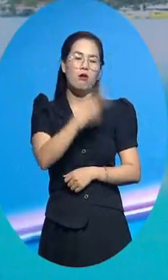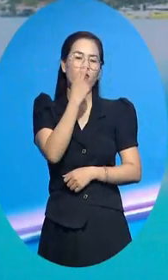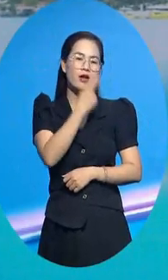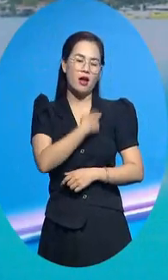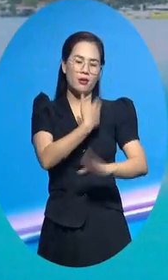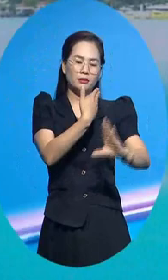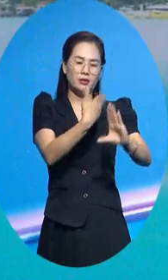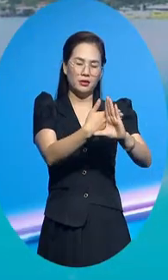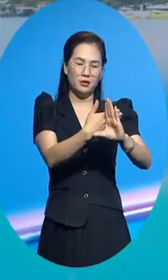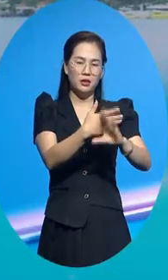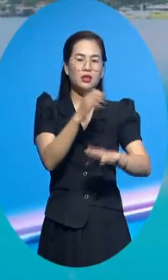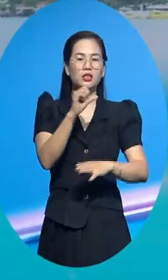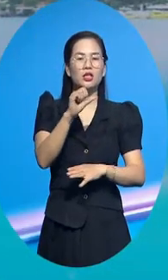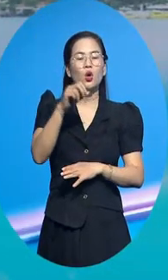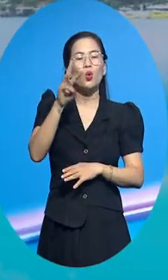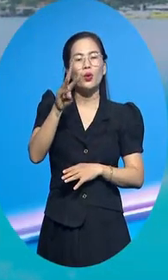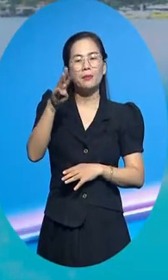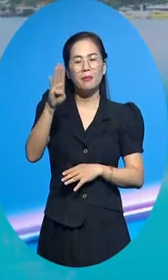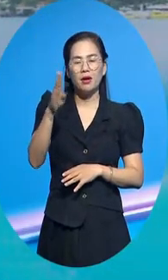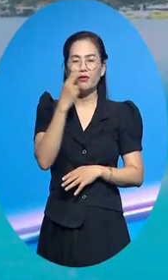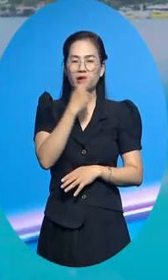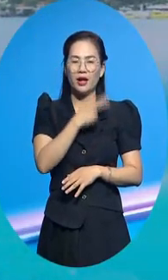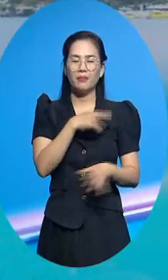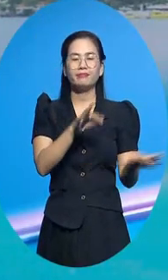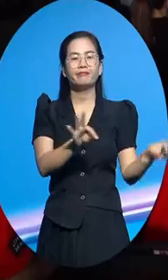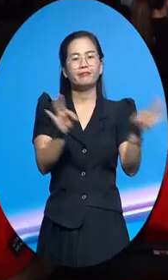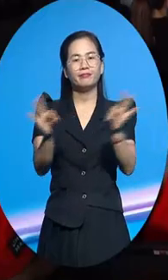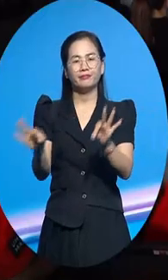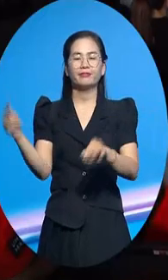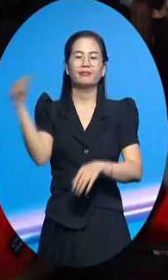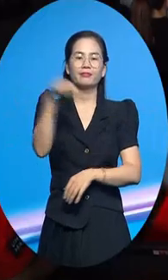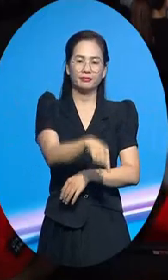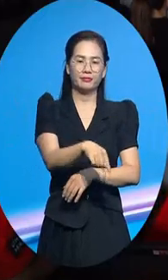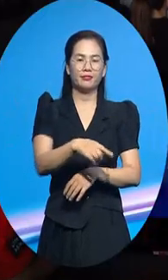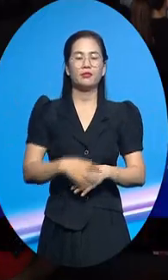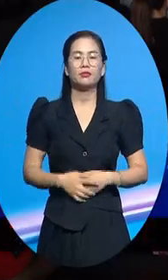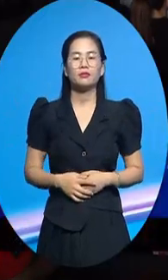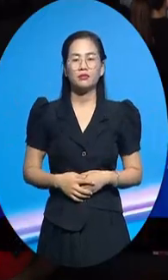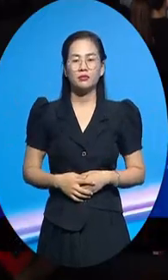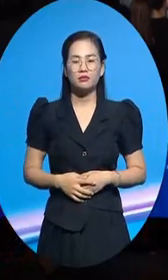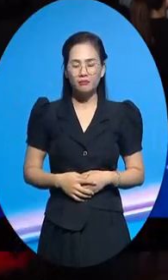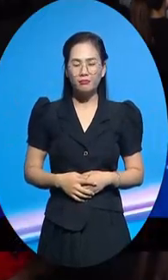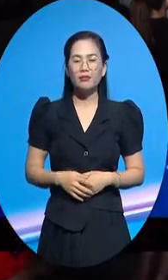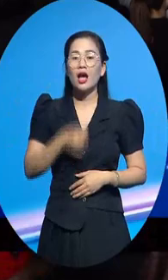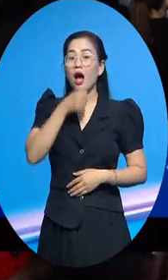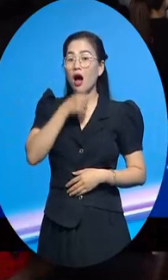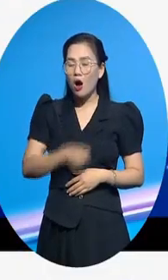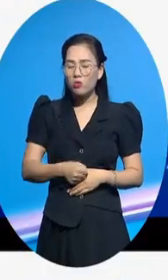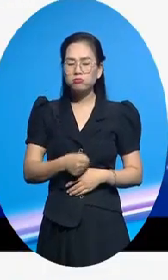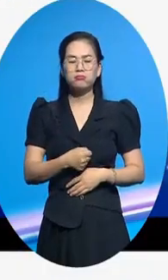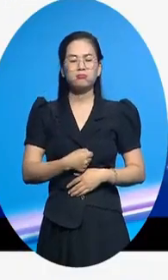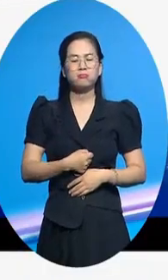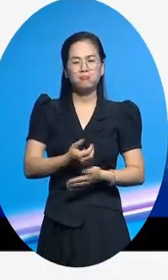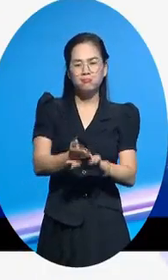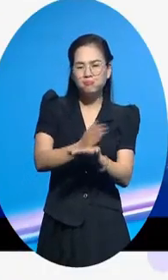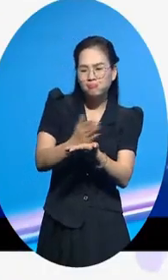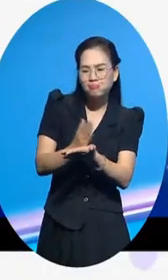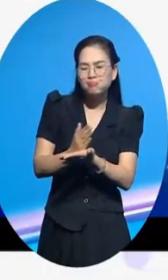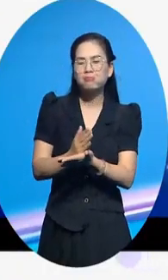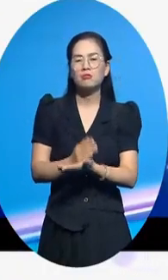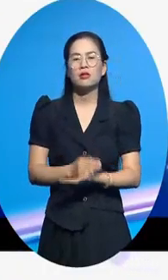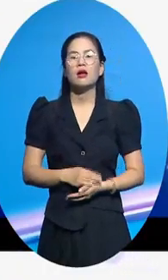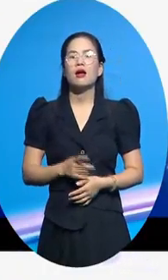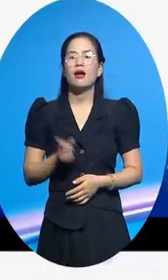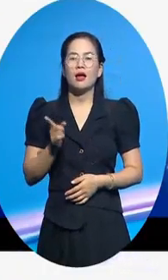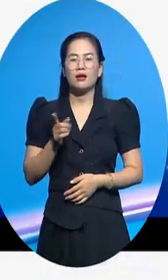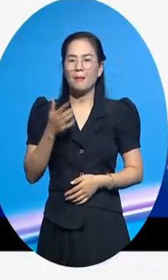trường Swinburne Việt Nam tại thành phố Hồ Chí Minh. Trao đổi với sinh viên Swinburne Việt Nam, giáo sư Pascal Wester cho